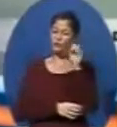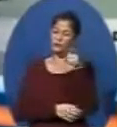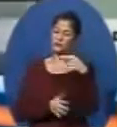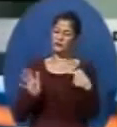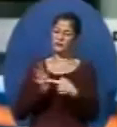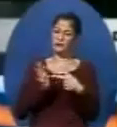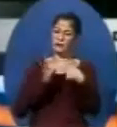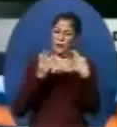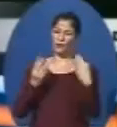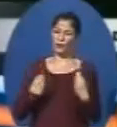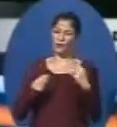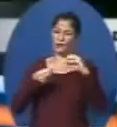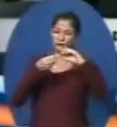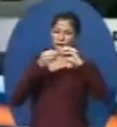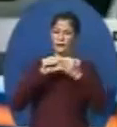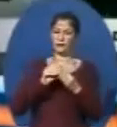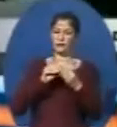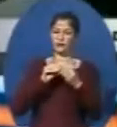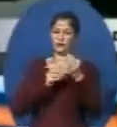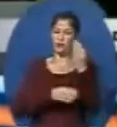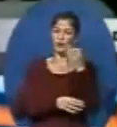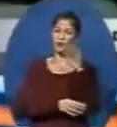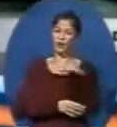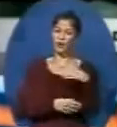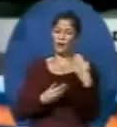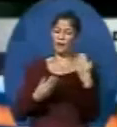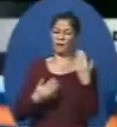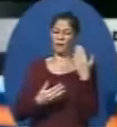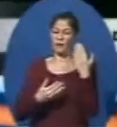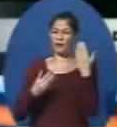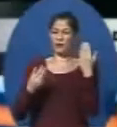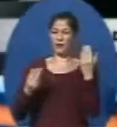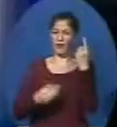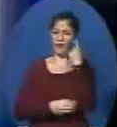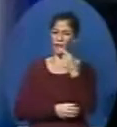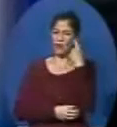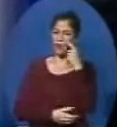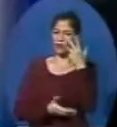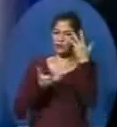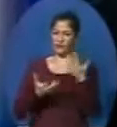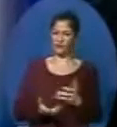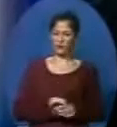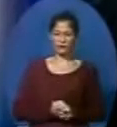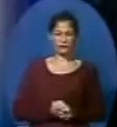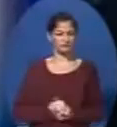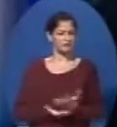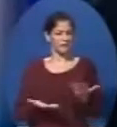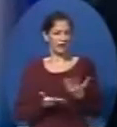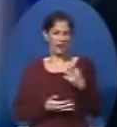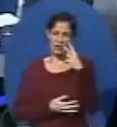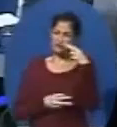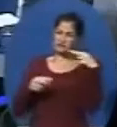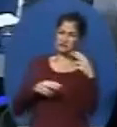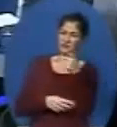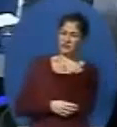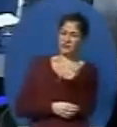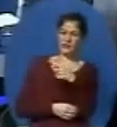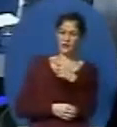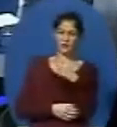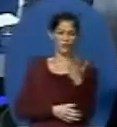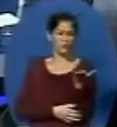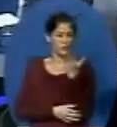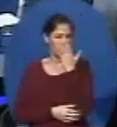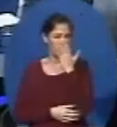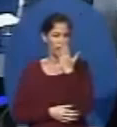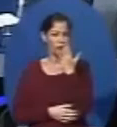עילה לעונש סימבולי, גם בעבירות חמורות של לקיחת שוחד. איך אתם בפרקליטות רואים את ההחלטה הזאת? אתם